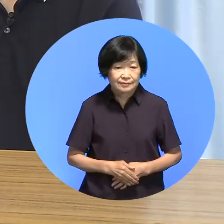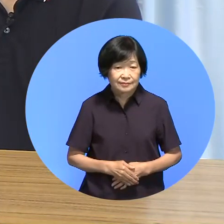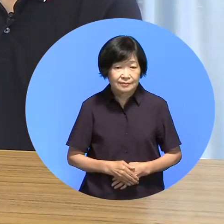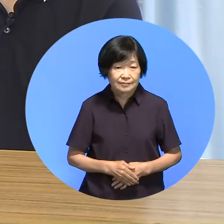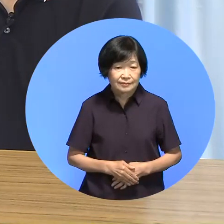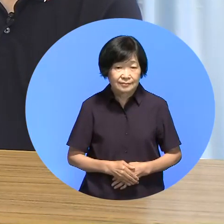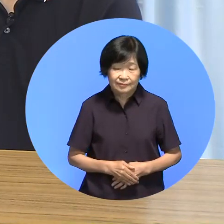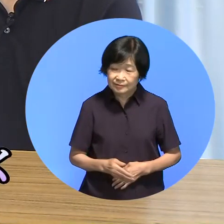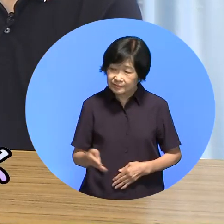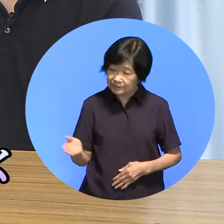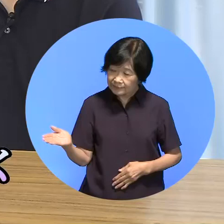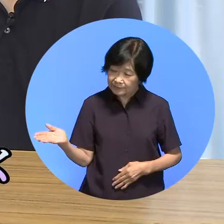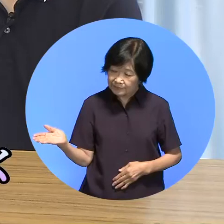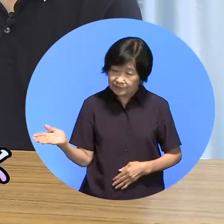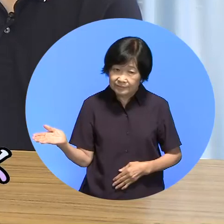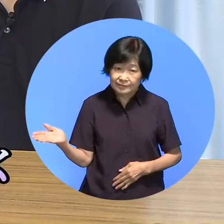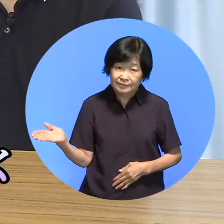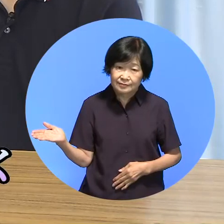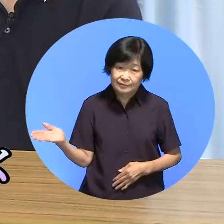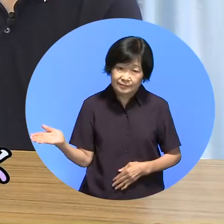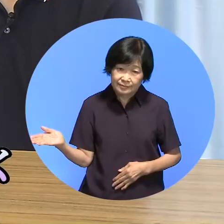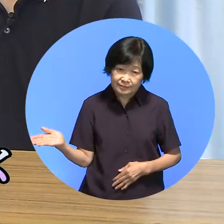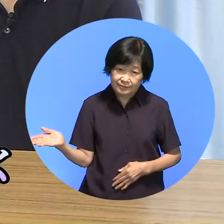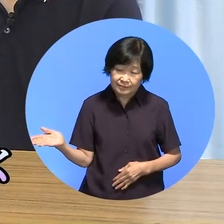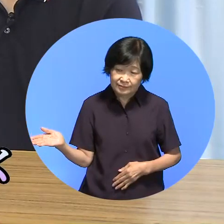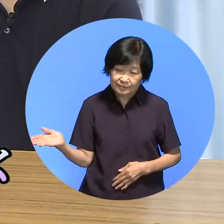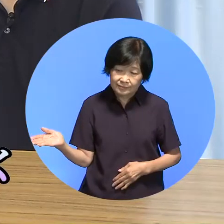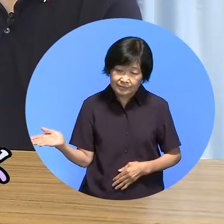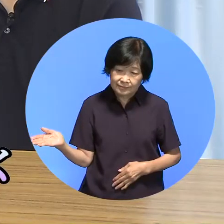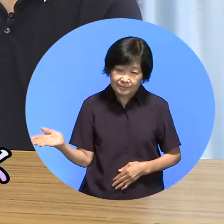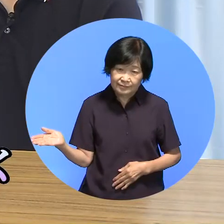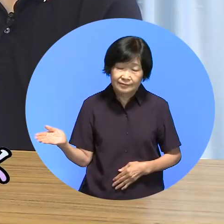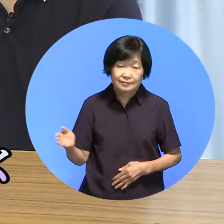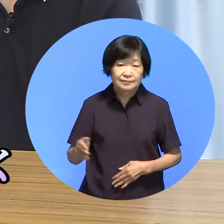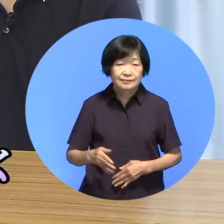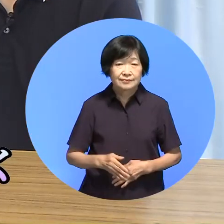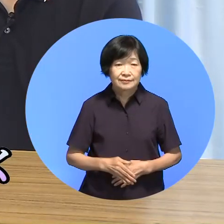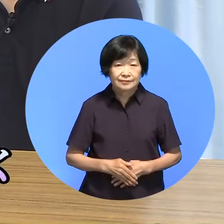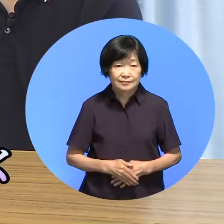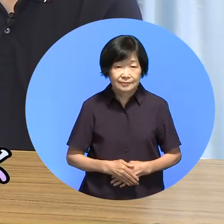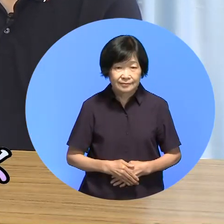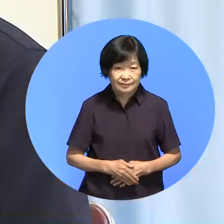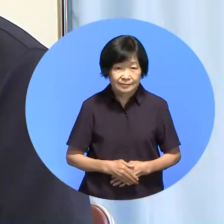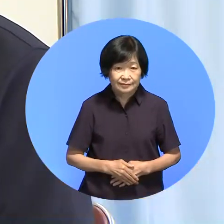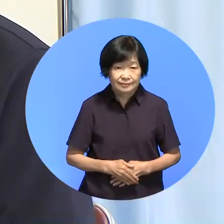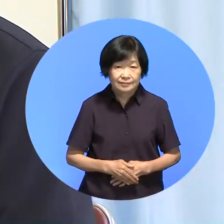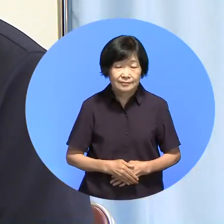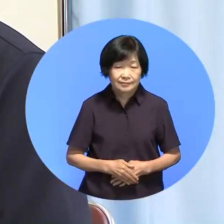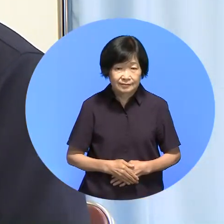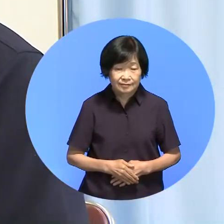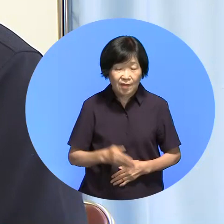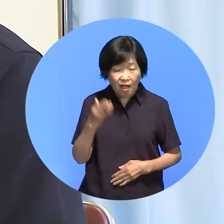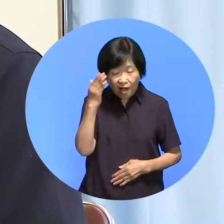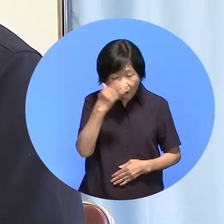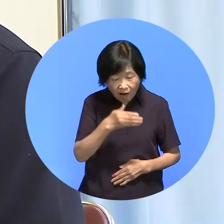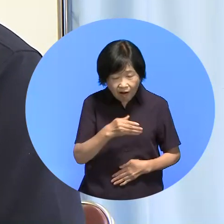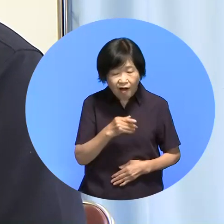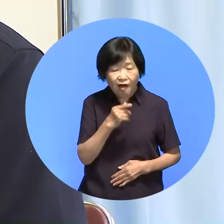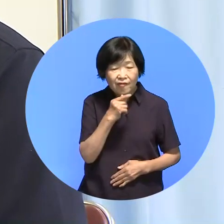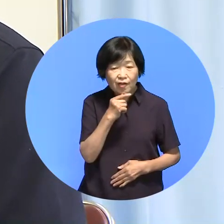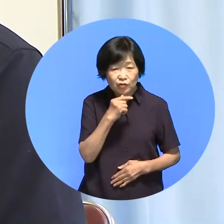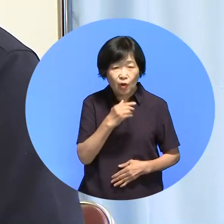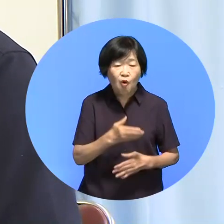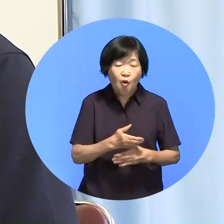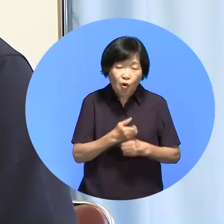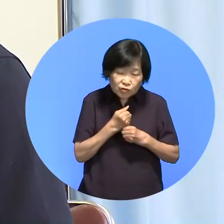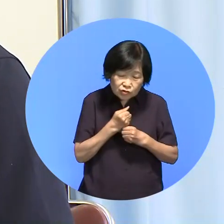から運動などで汗をかく習慣を身につけておくことも効果的です。 あ、なるほど。気をつけていれば